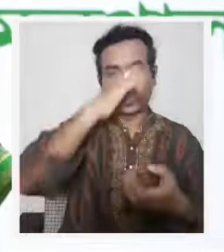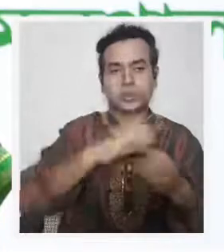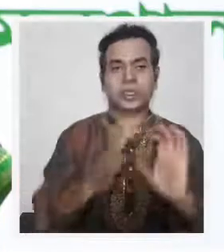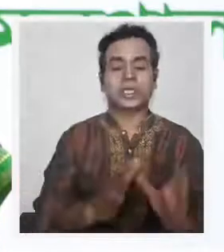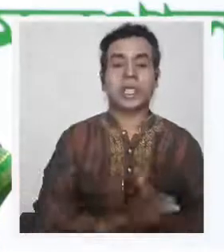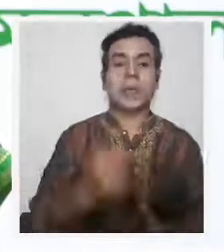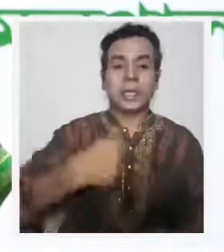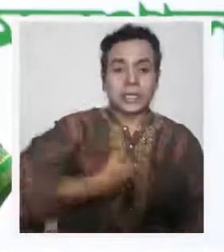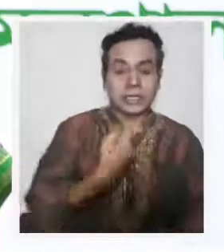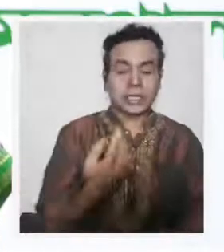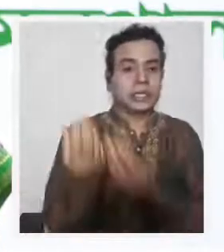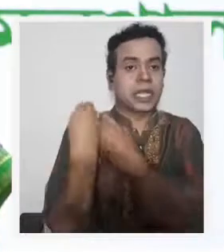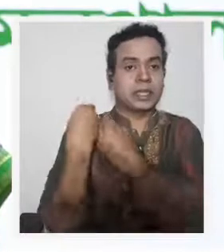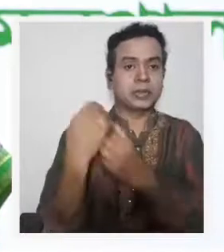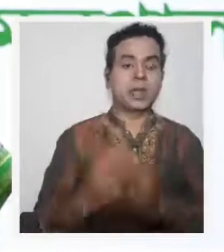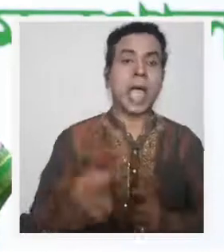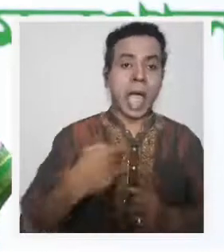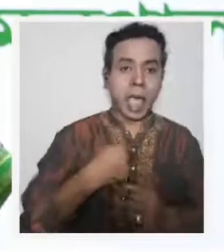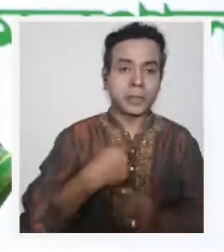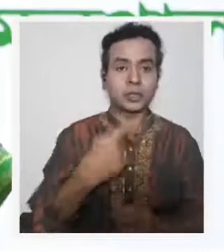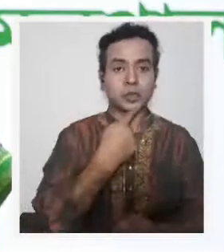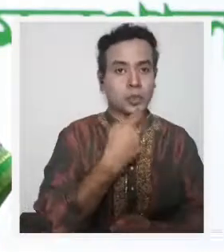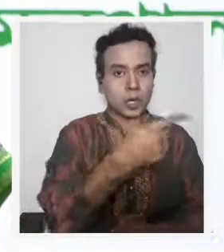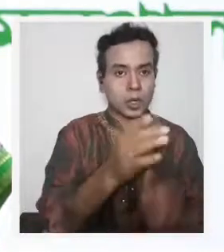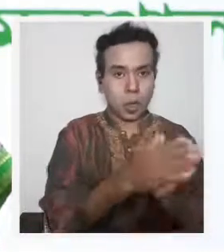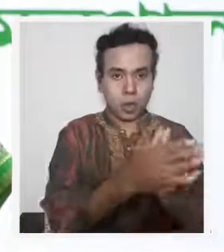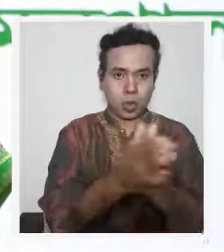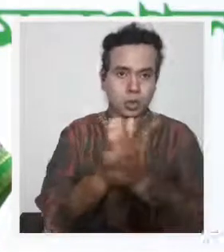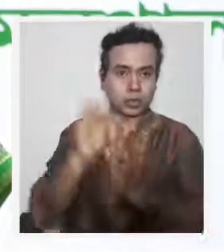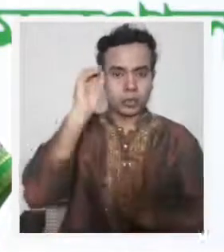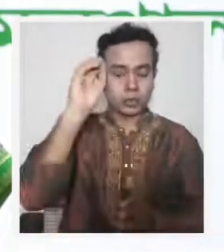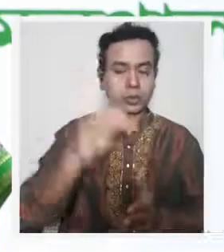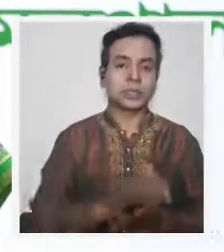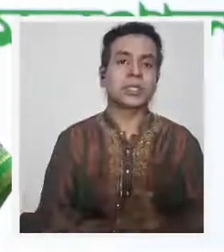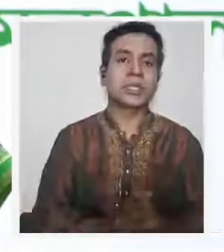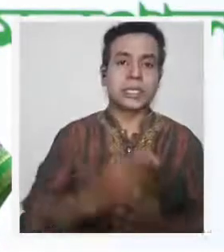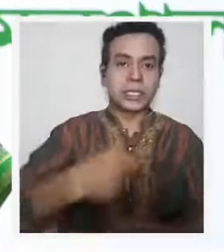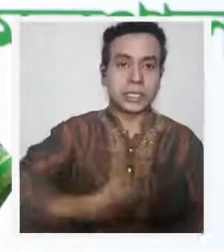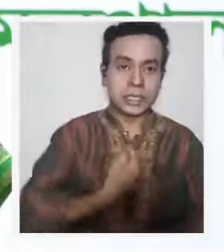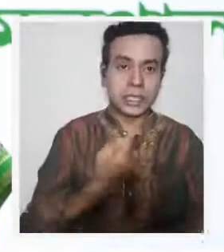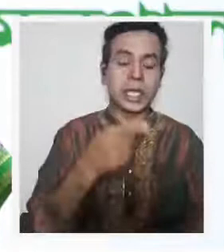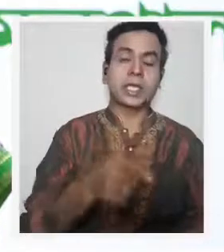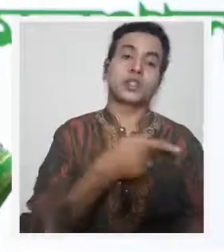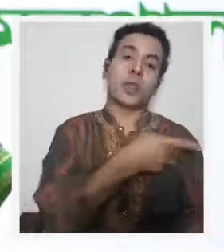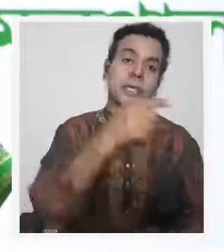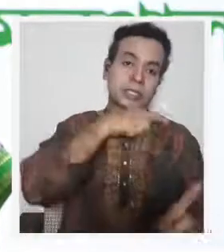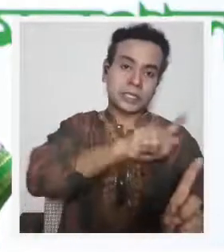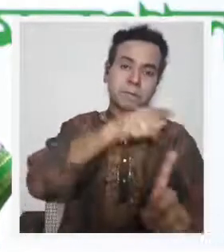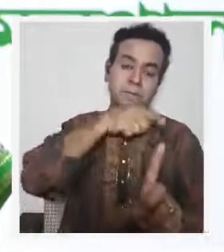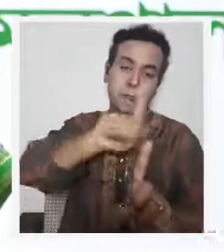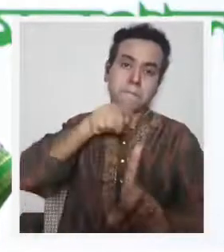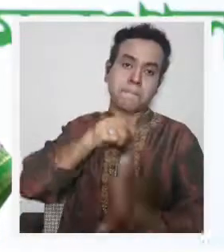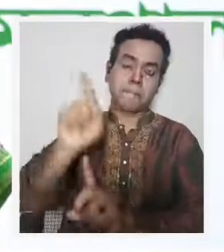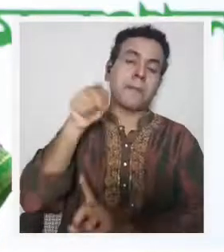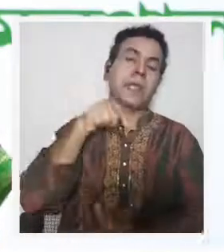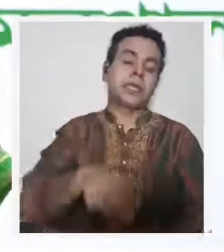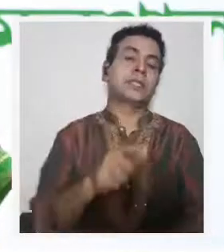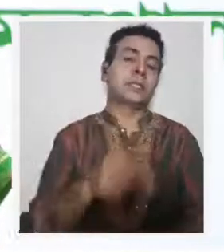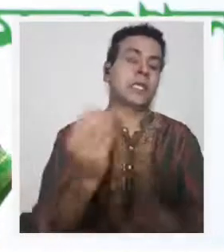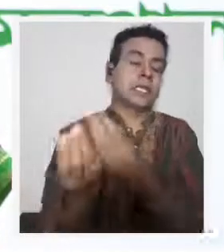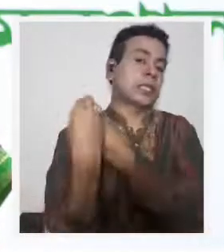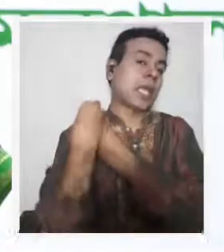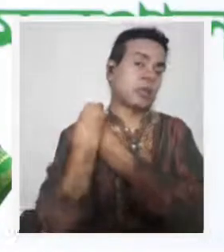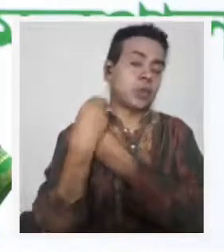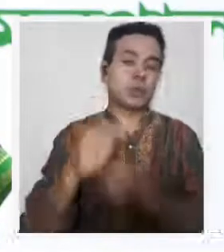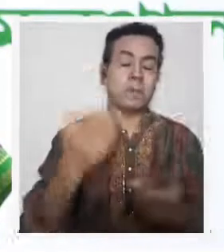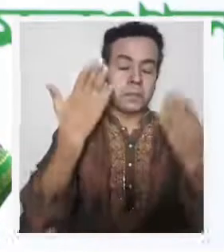মেনে চলাই। আমি একজন সচেতন নাগরিক হিসাবে এগুলো মেনে চলা আমার দায়িত্ব। আমার নিজেকে, পরিবারকে এবং দেশকে সুস্থ